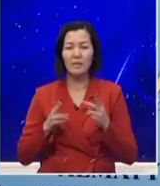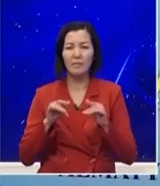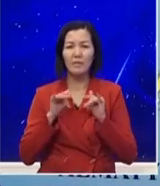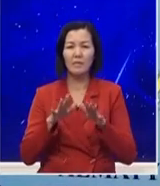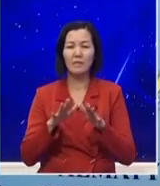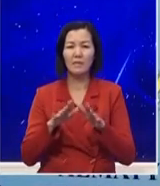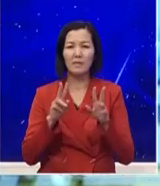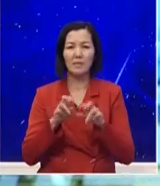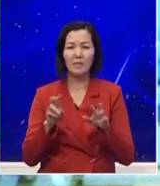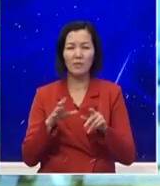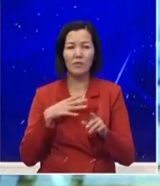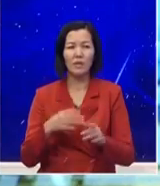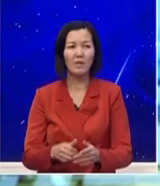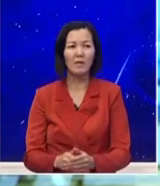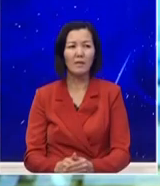қарауына жіберіледі.